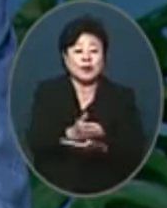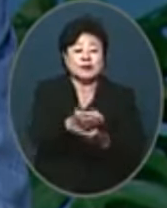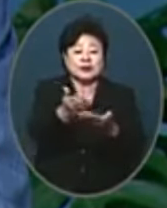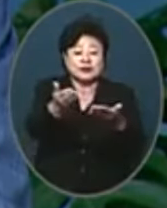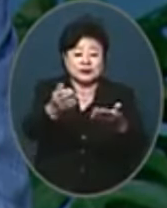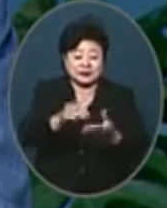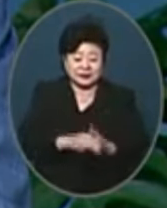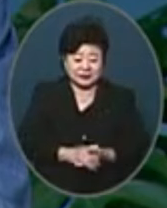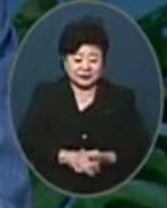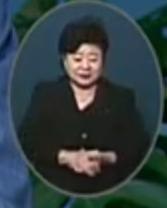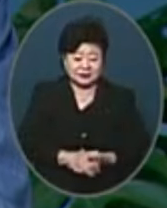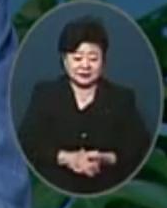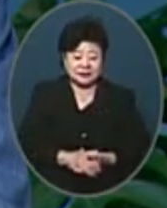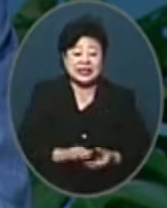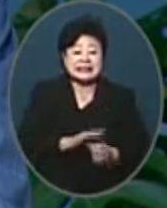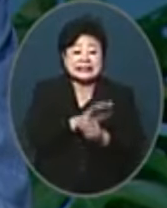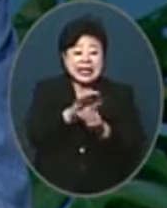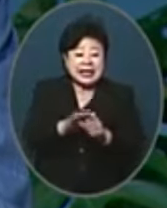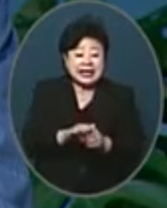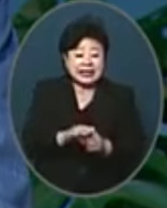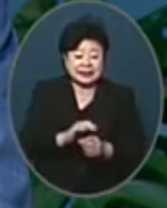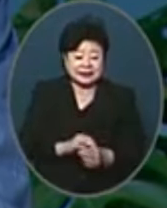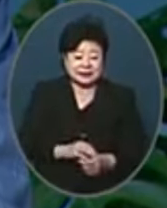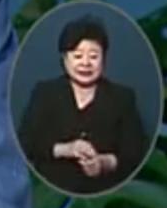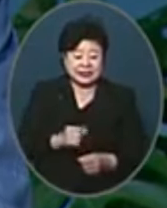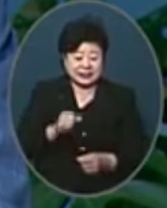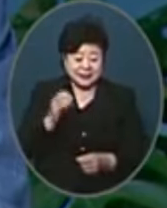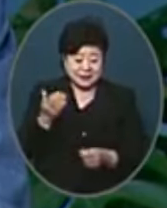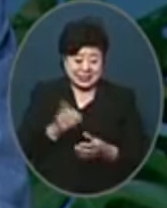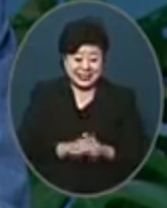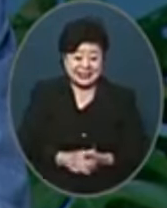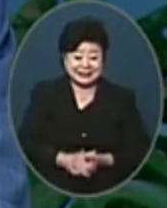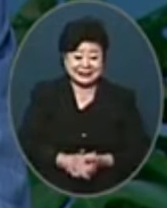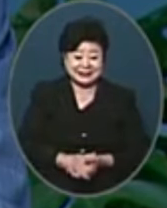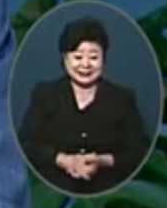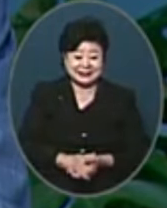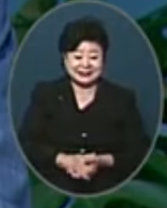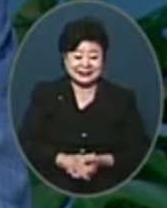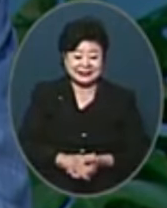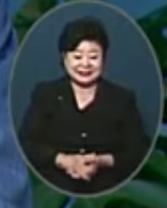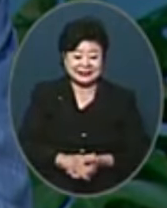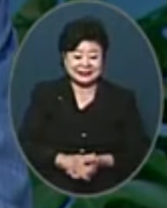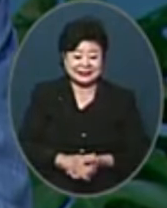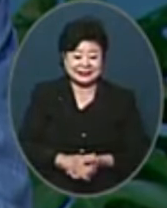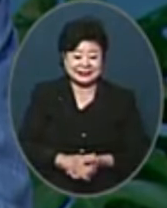있는 사랑을 가져야 되겠습니다.